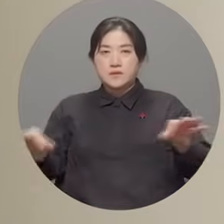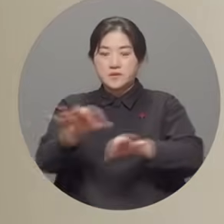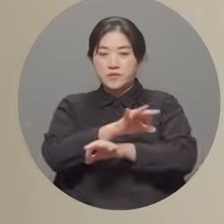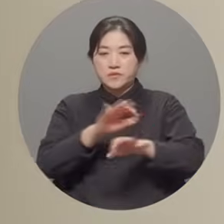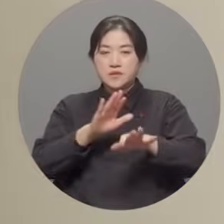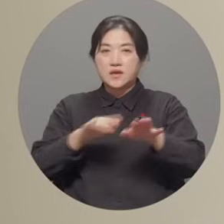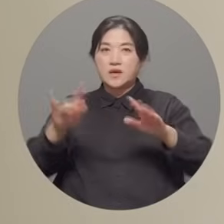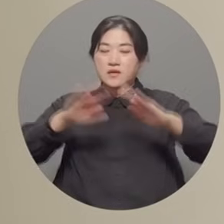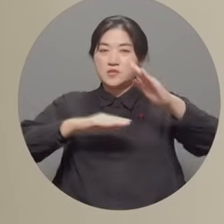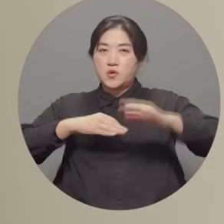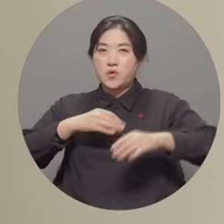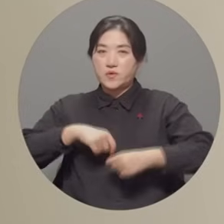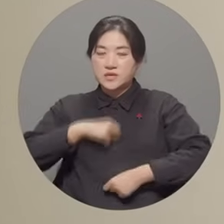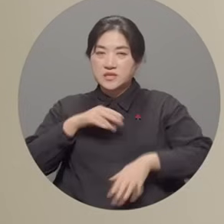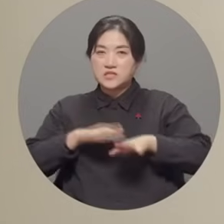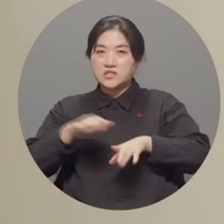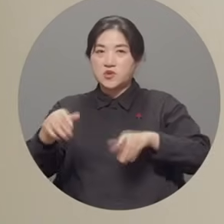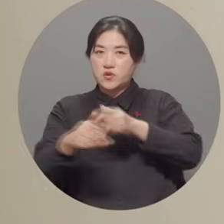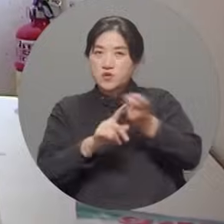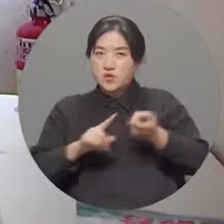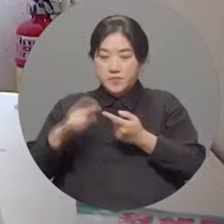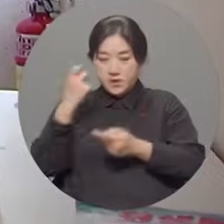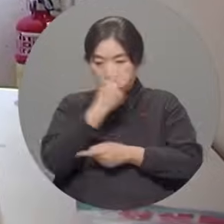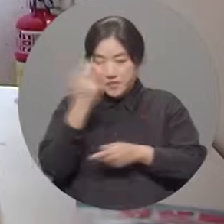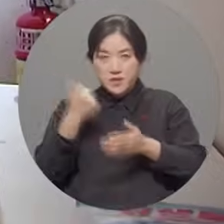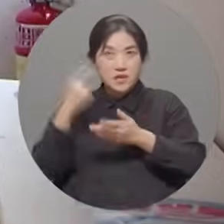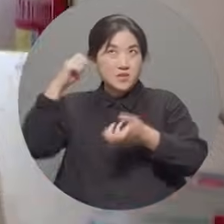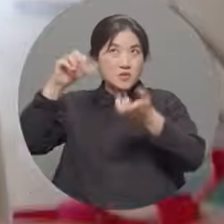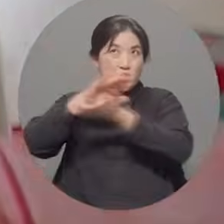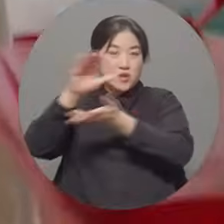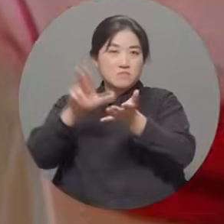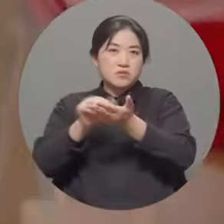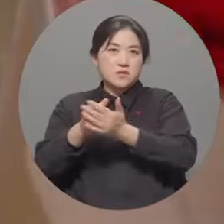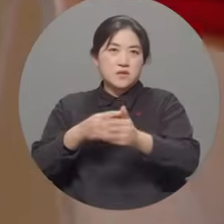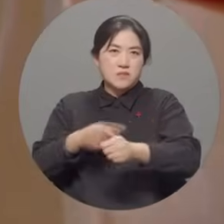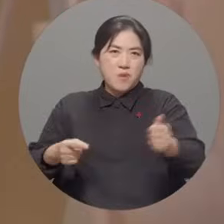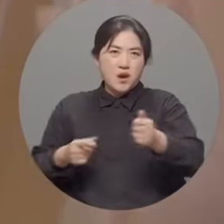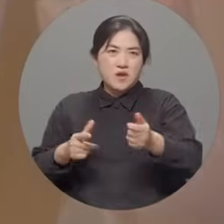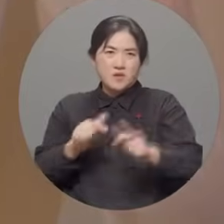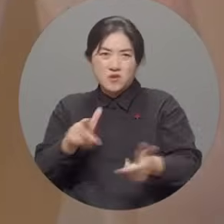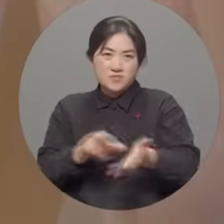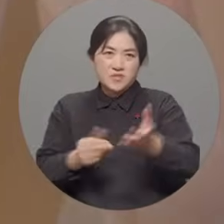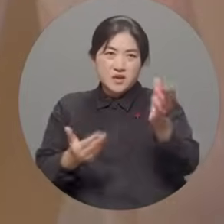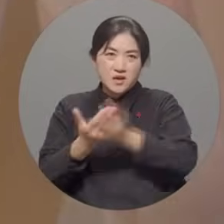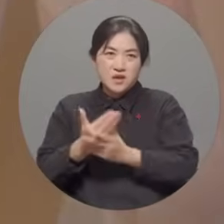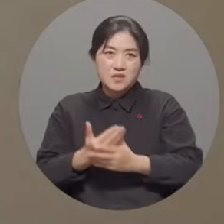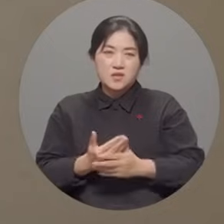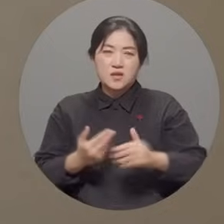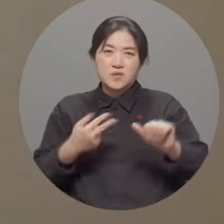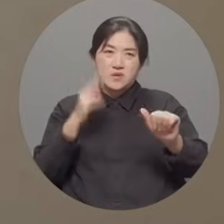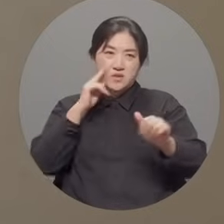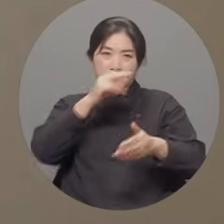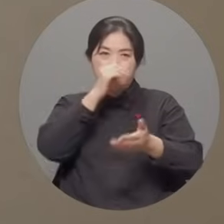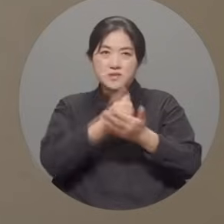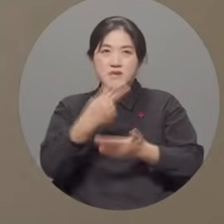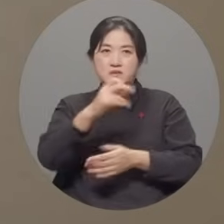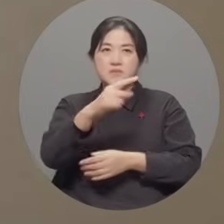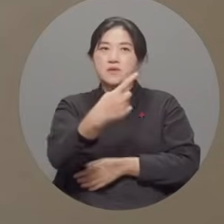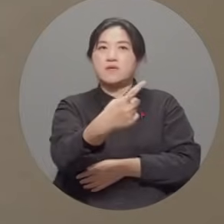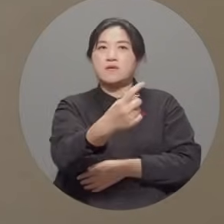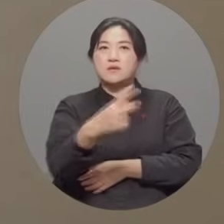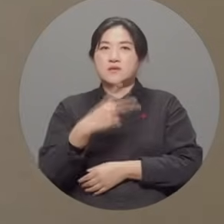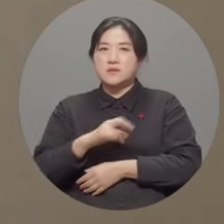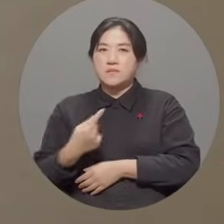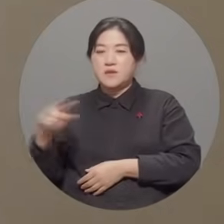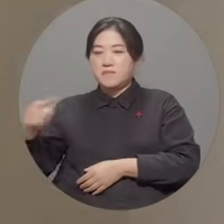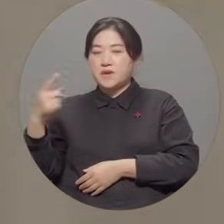이렇게 층간 소음 때문에 발생한 살인과 폭력 등 5대 강력 범죄는 2016년 11건에서 2021년